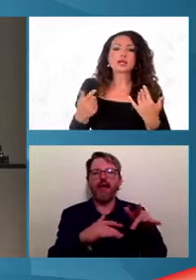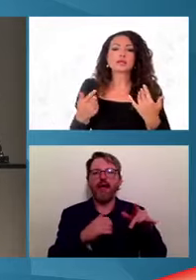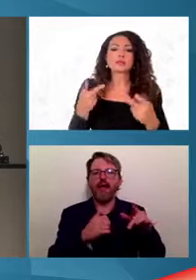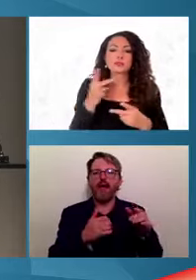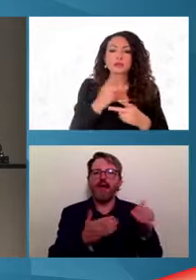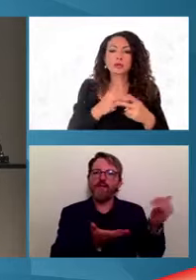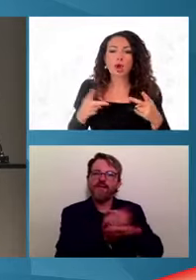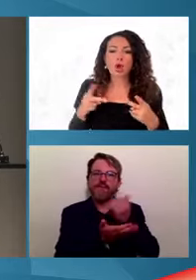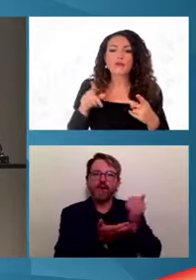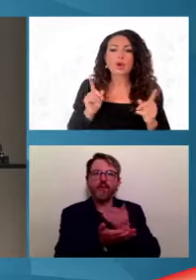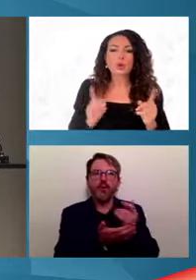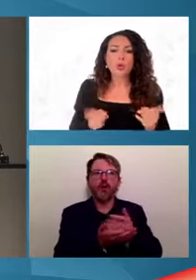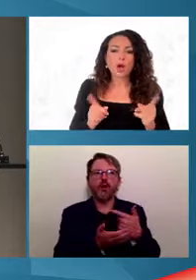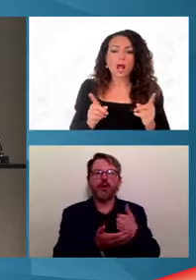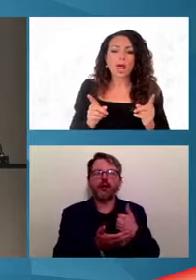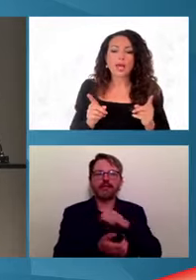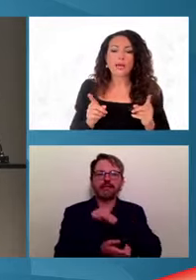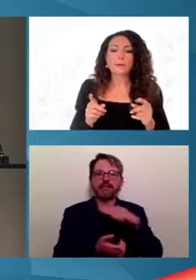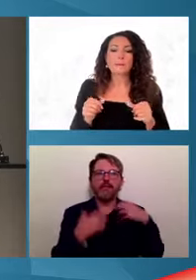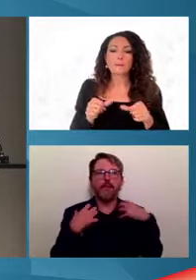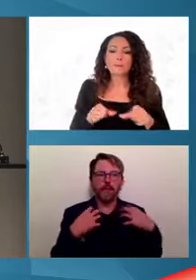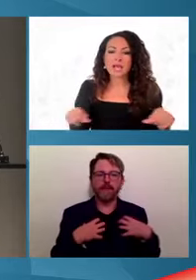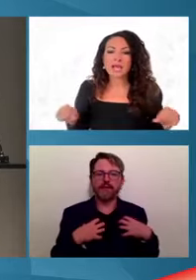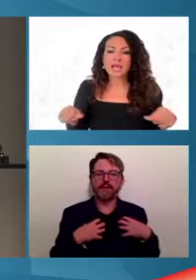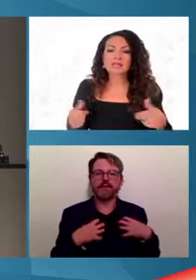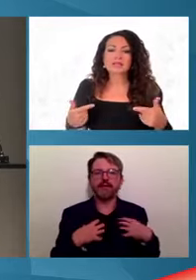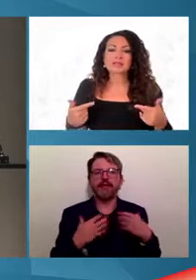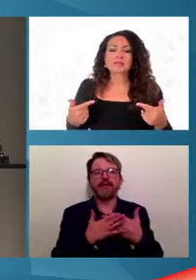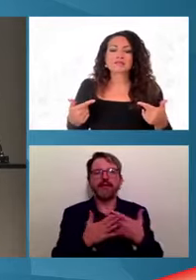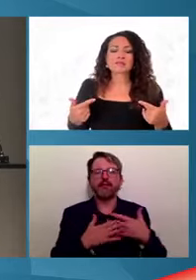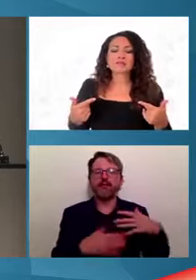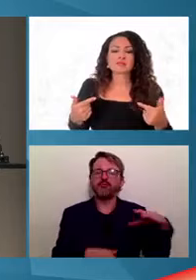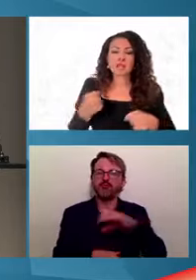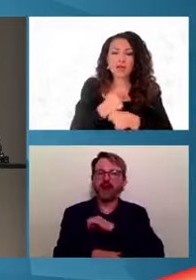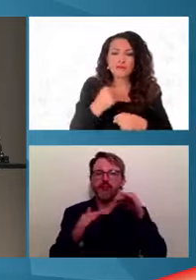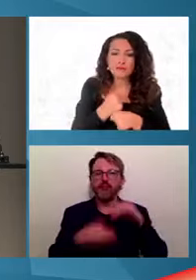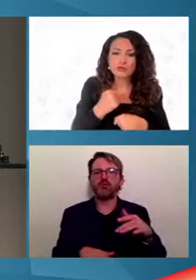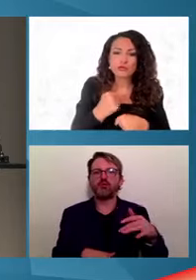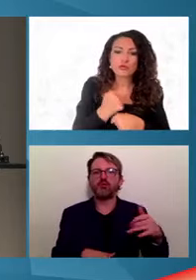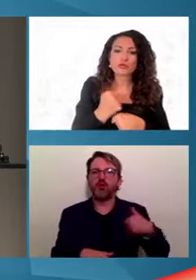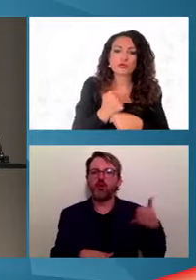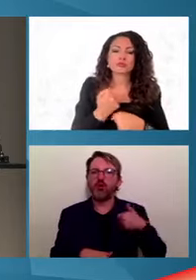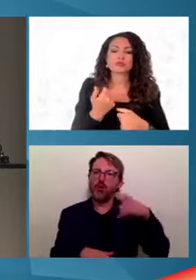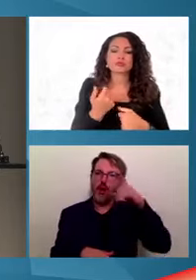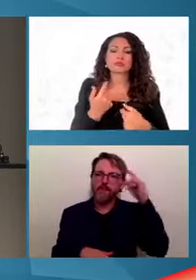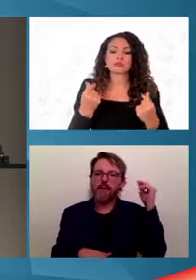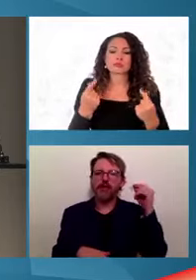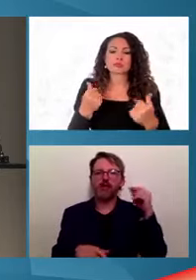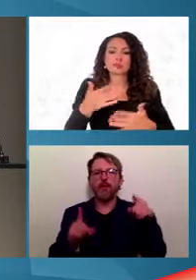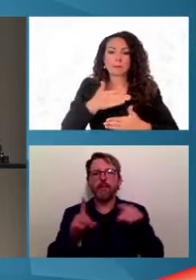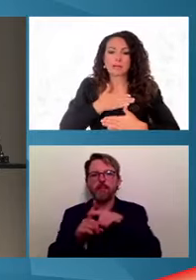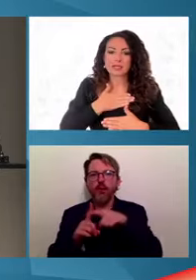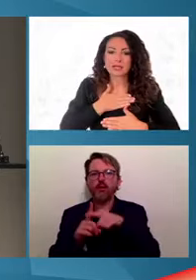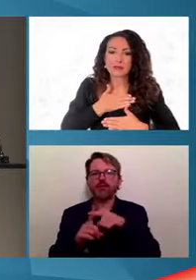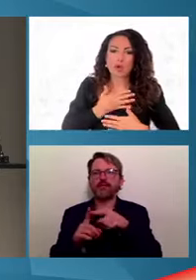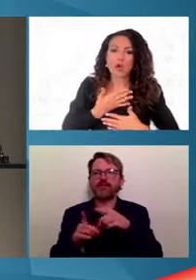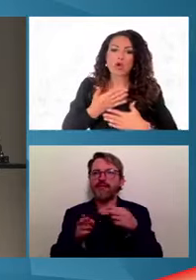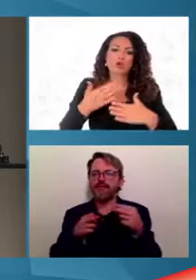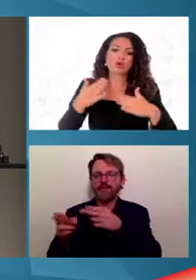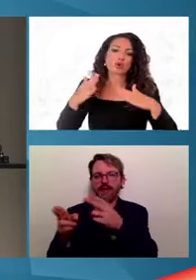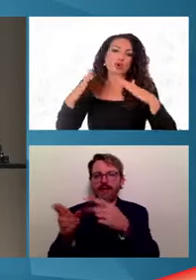Eigentum bilden. Und wir müssen es schaffen, den jungen Menschen Perspektive und positive Wege aufzuzeigen. Denn